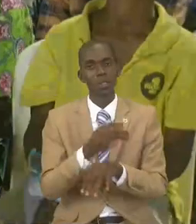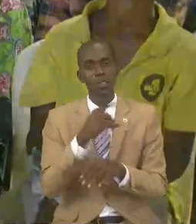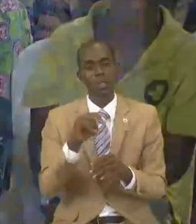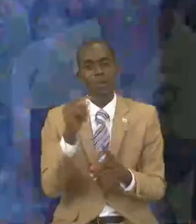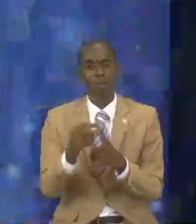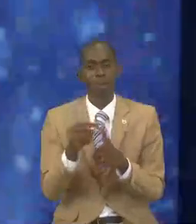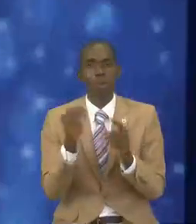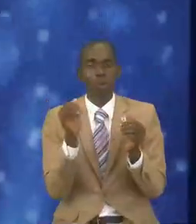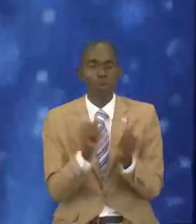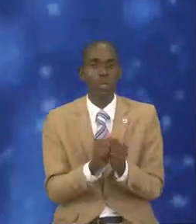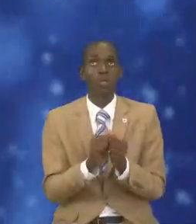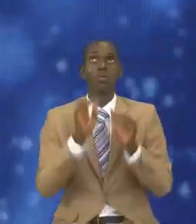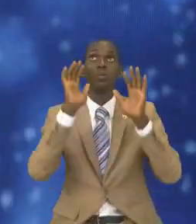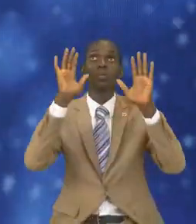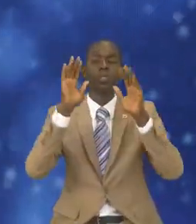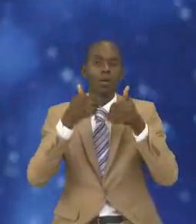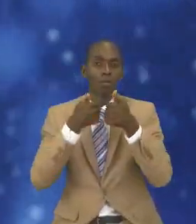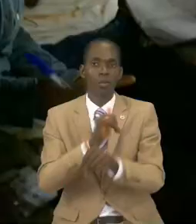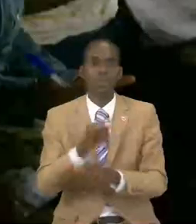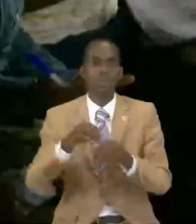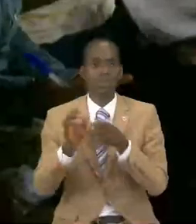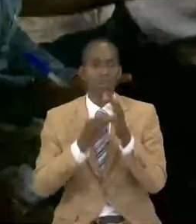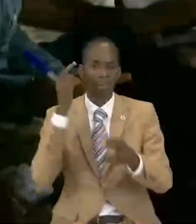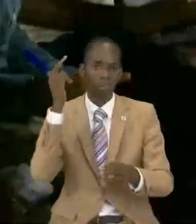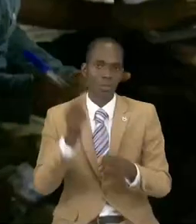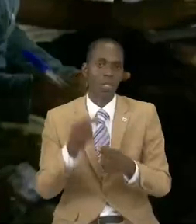les prodiges. Amen!